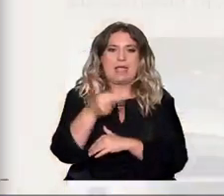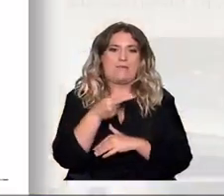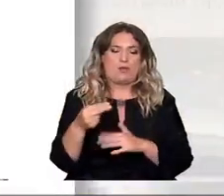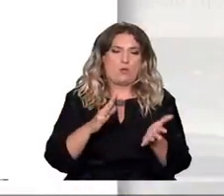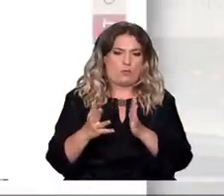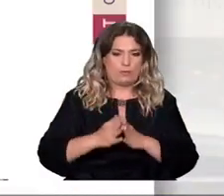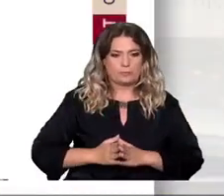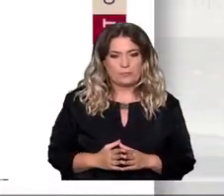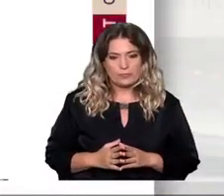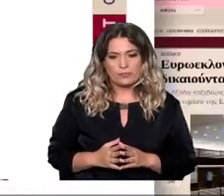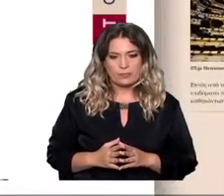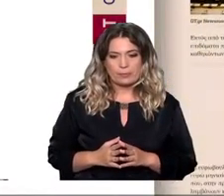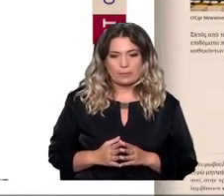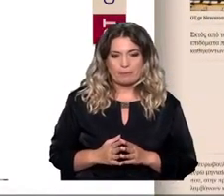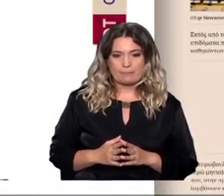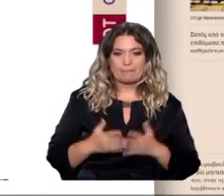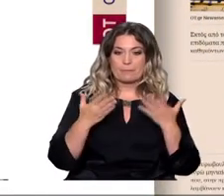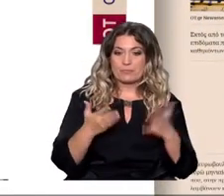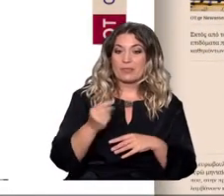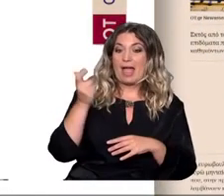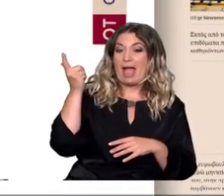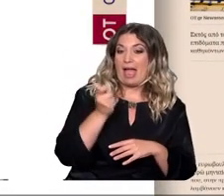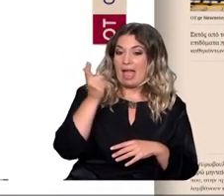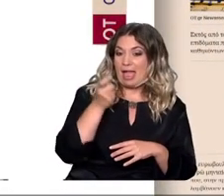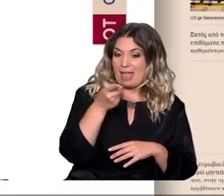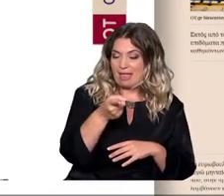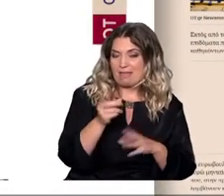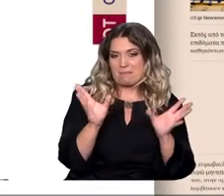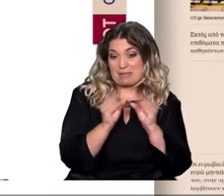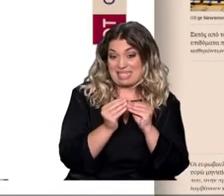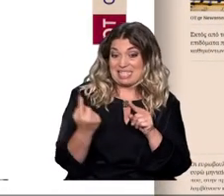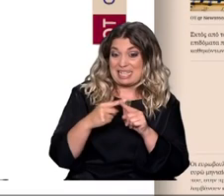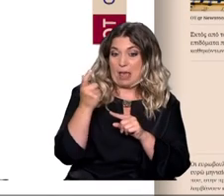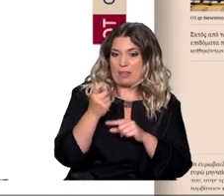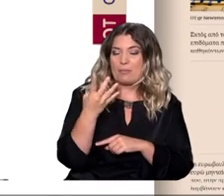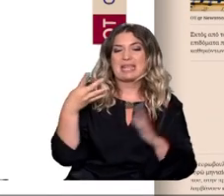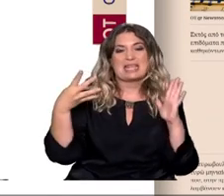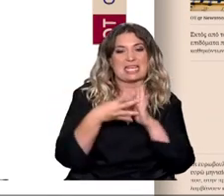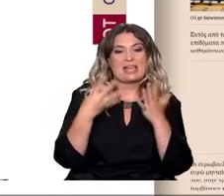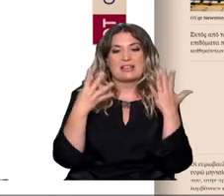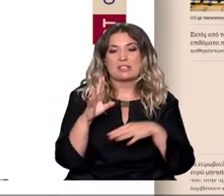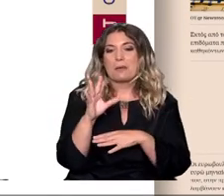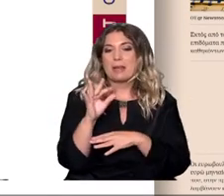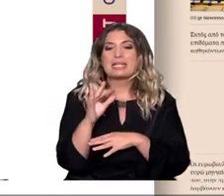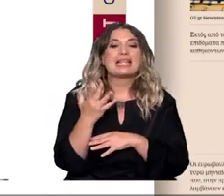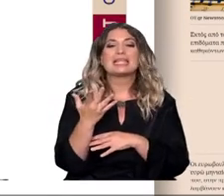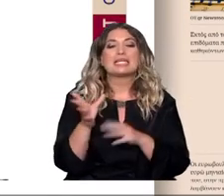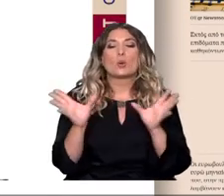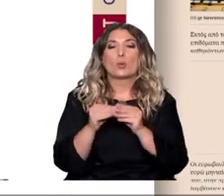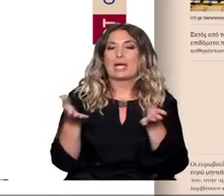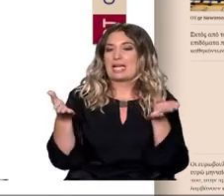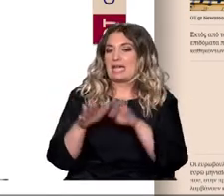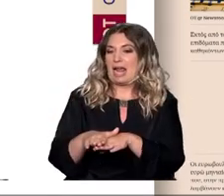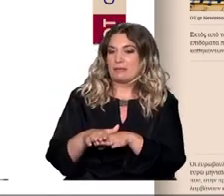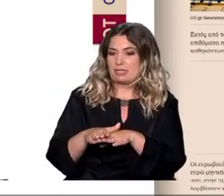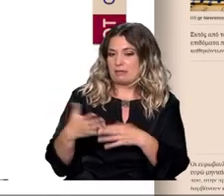Οι ευρωβουλευτές όμως έχουν και επιδόματα, λαμβάνουν μηνιαίο επιδόμα 4.950 ευρώ, που είναι ένα κατ' αποκοπήν ποσό